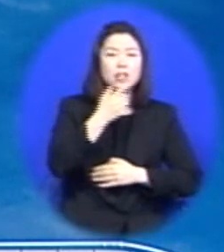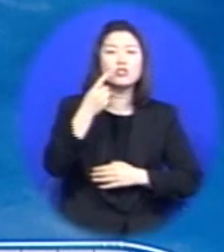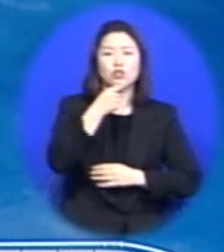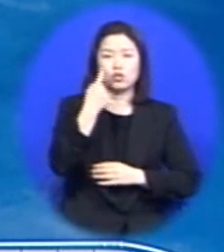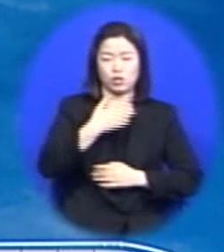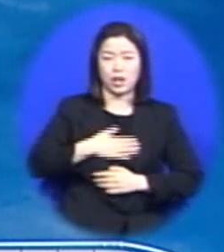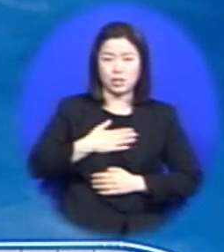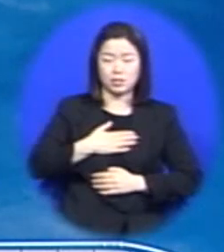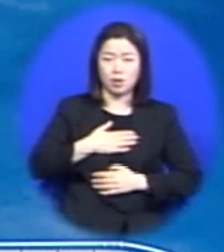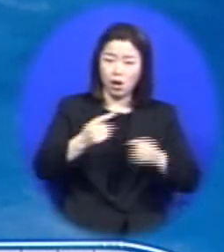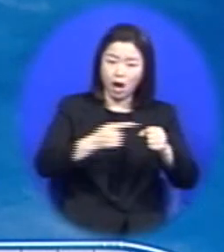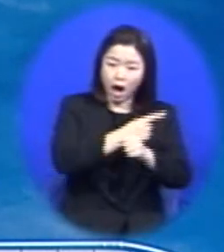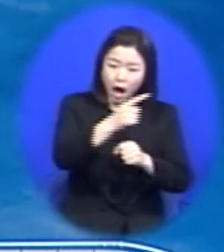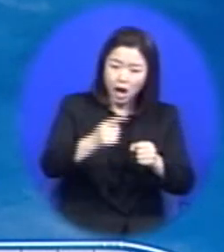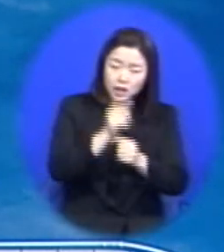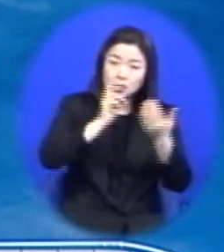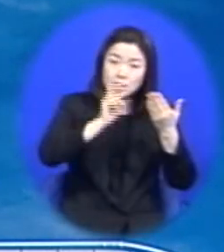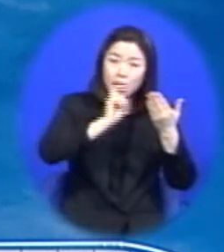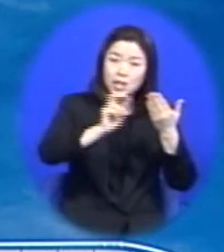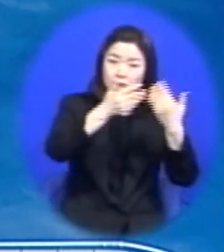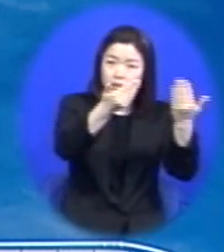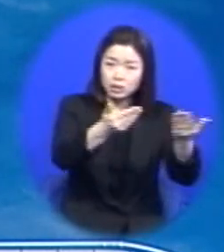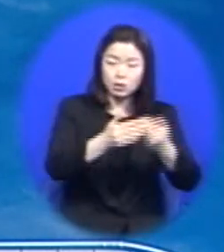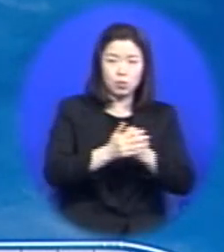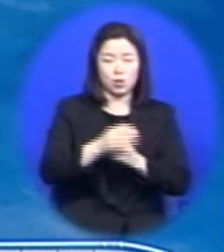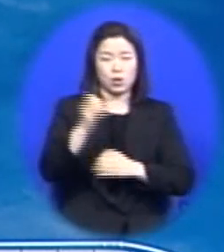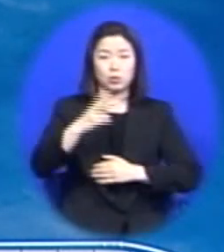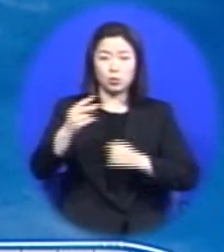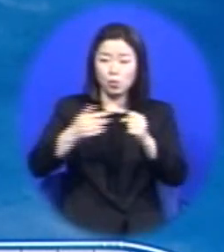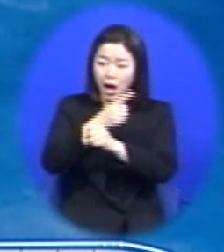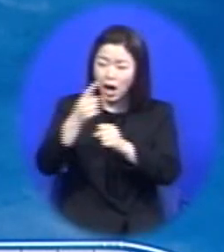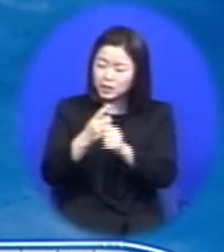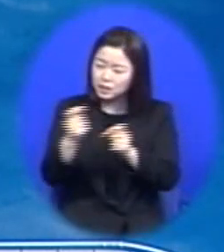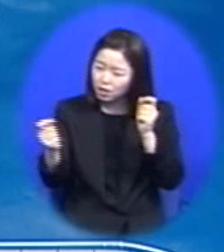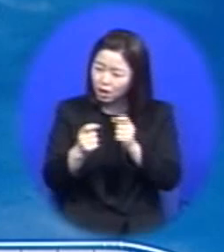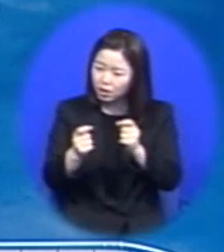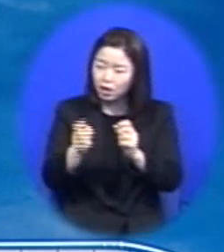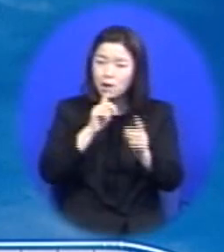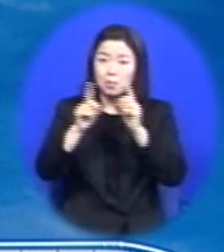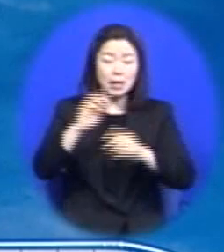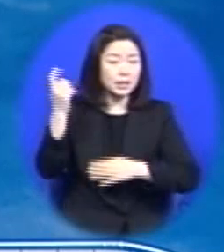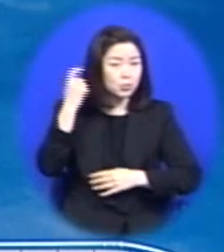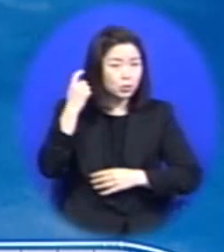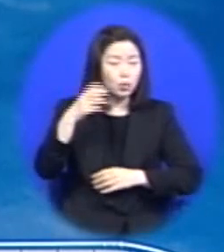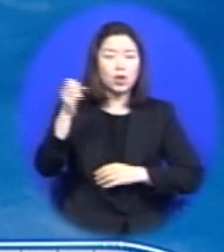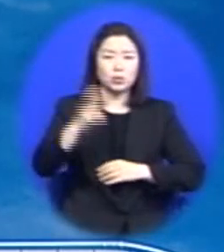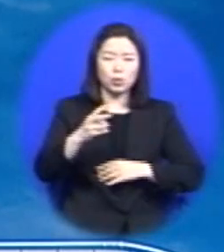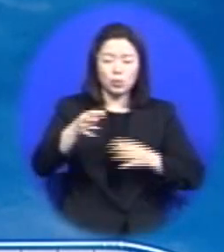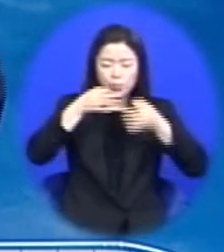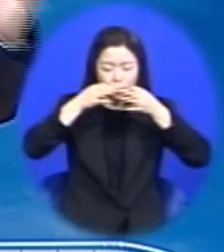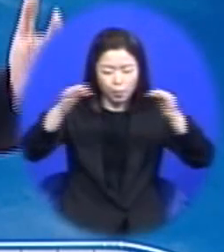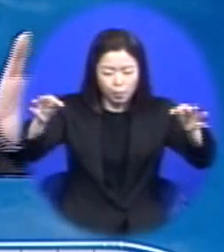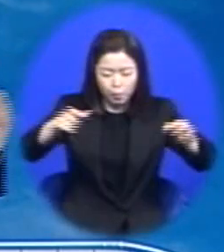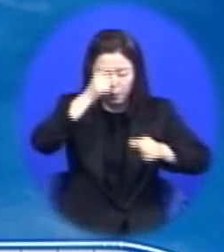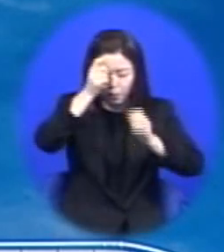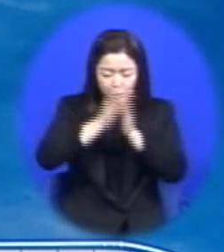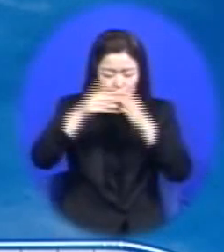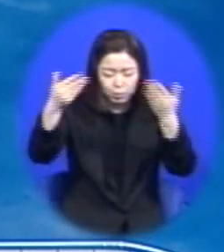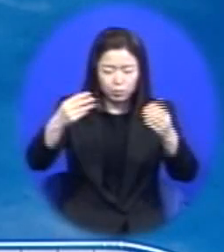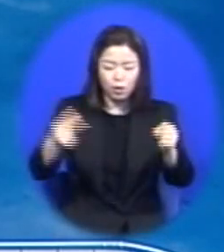한 시간을 찬양을 하고 또 한 시간 가까이 말씀을 듣고 또 그렇게 통성으로 기도하고 두 시간이 훌쩍